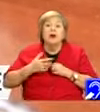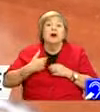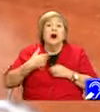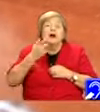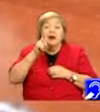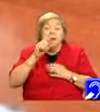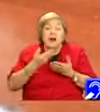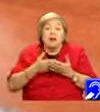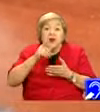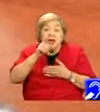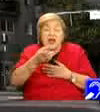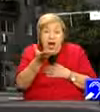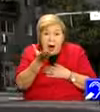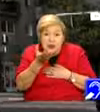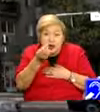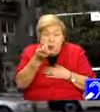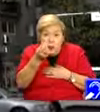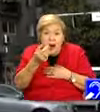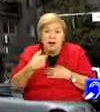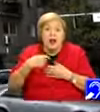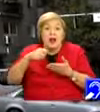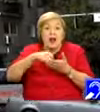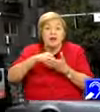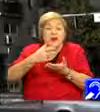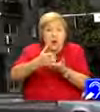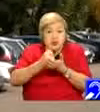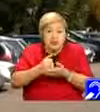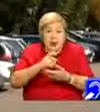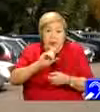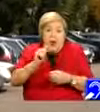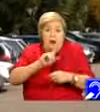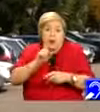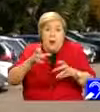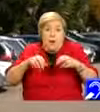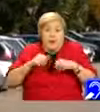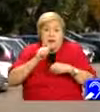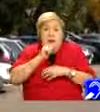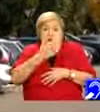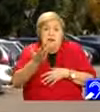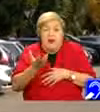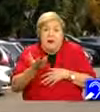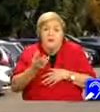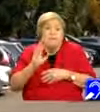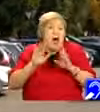la rectificarea de buget, așa că cel puțin pentru moment nu se știe când vor avea oamenii căldură în calorifere.